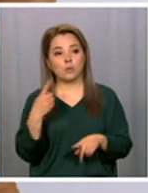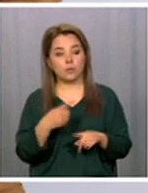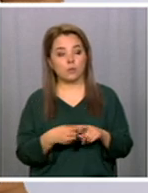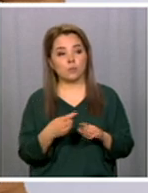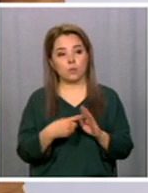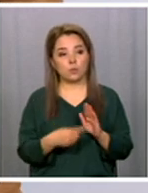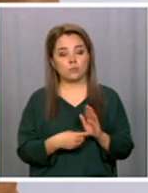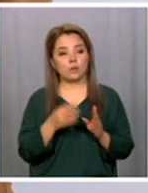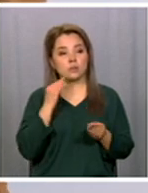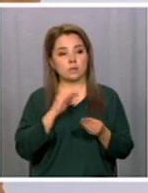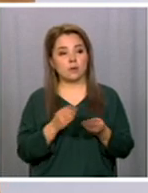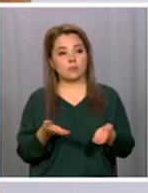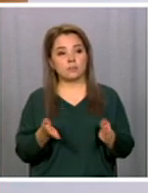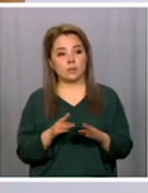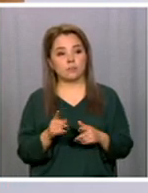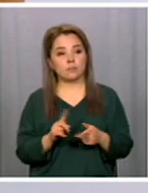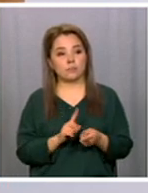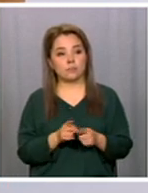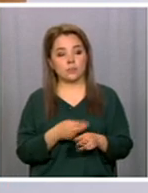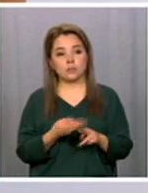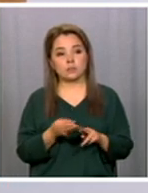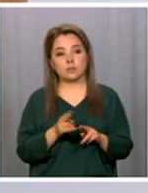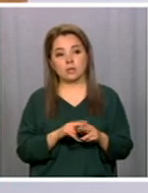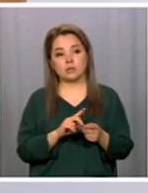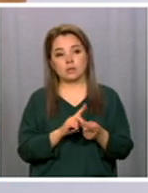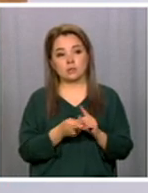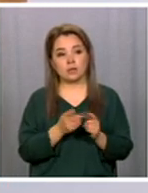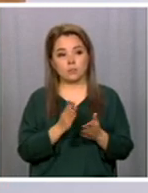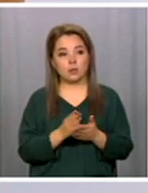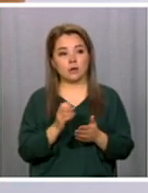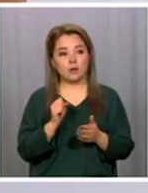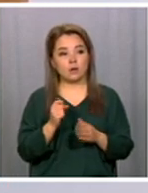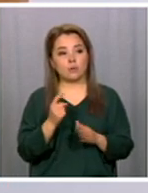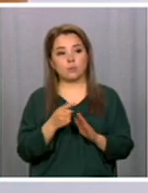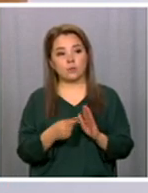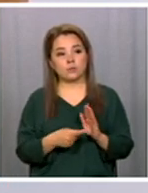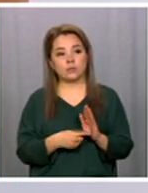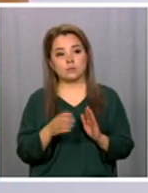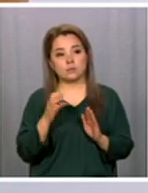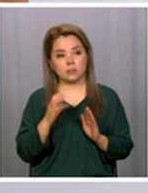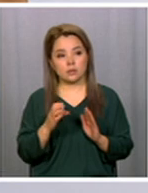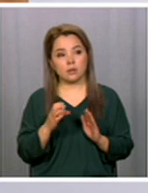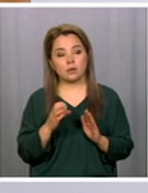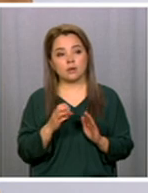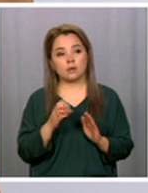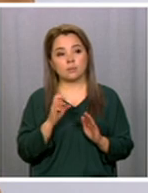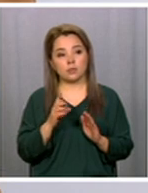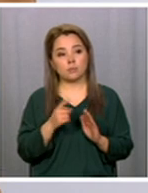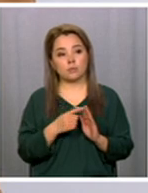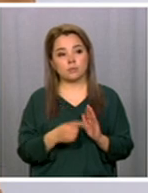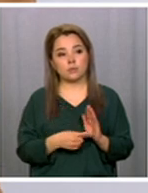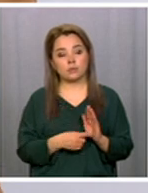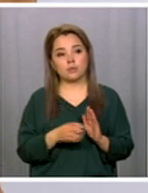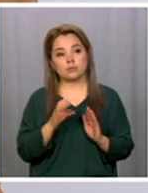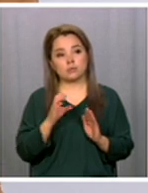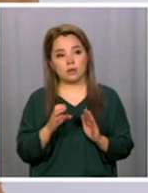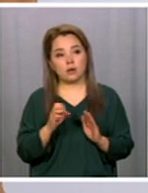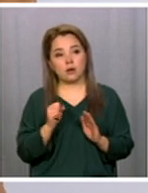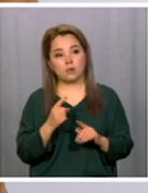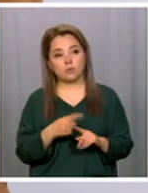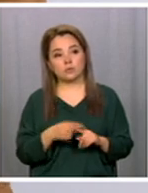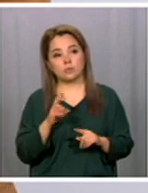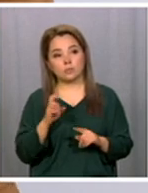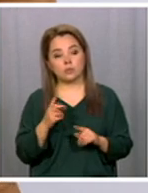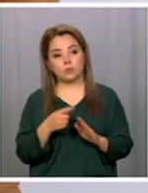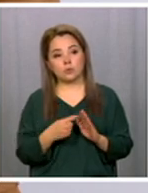өзгеріссіз қалдыру керек. А бөлінген С қосу Б бөлінген С тең болады, А қосу Б бөлінген С.